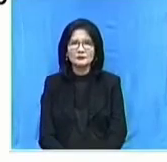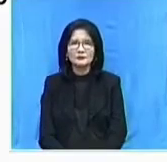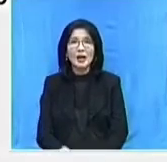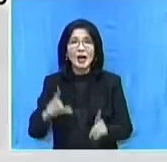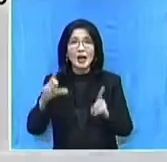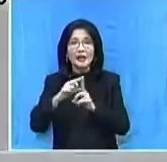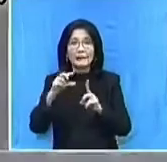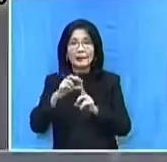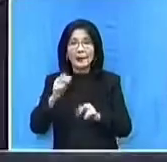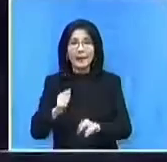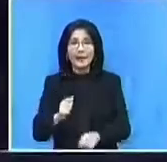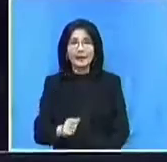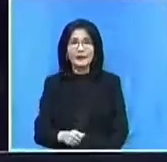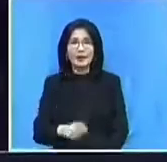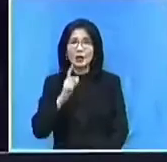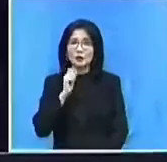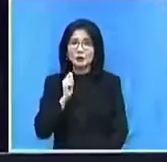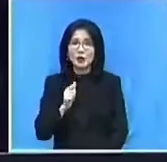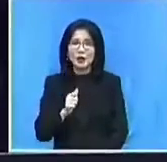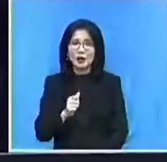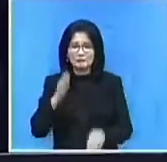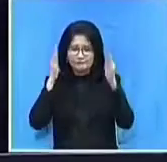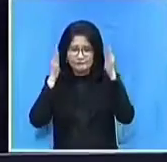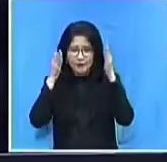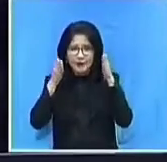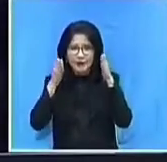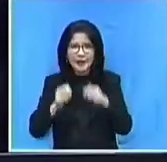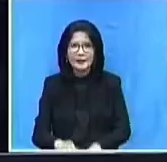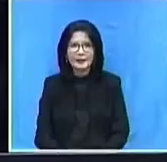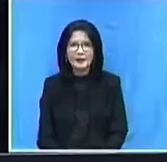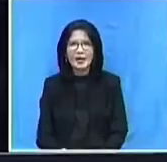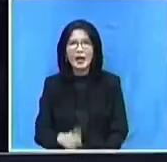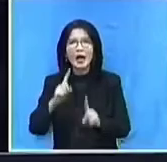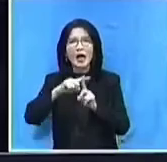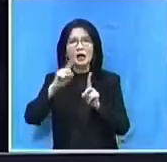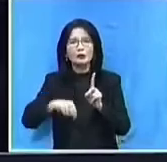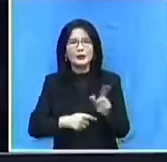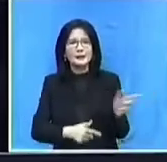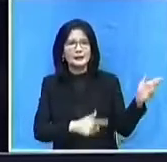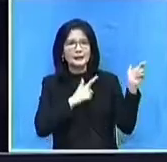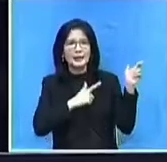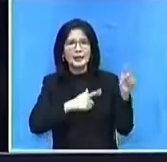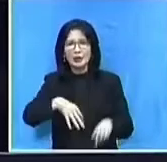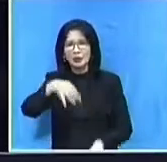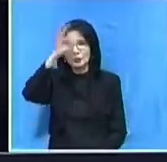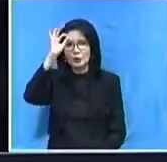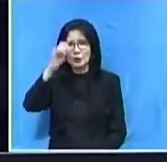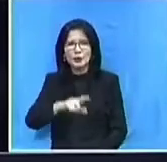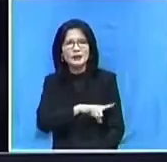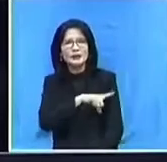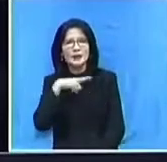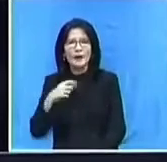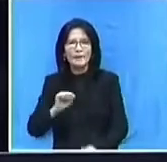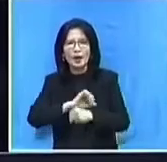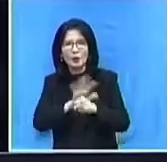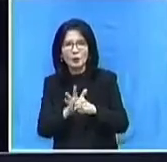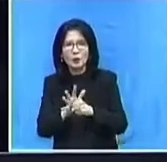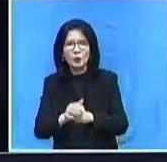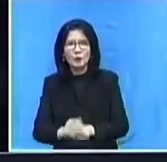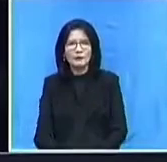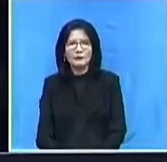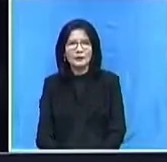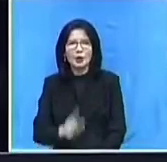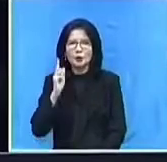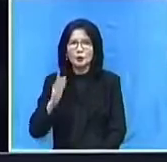I DPR RI juga memberikan perhatian atas tugas TNI dan Polri di masa pandemic profit 19